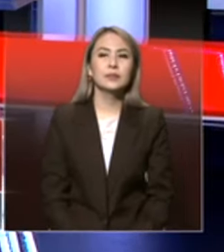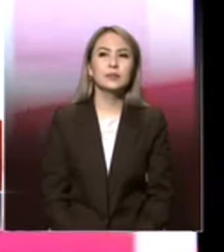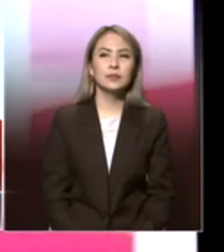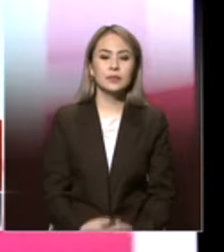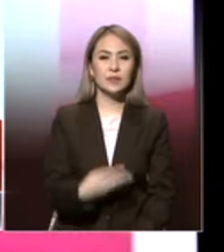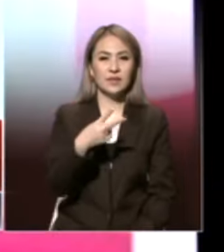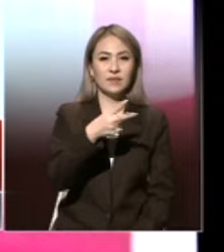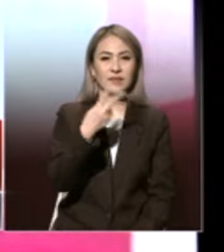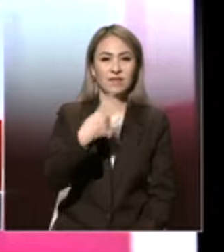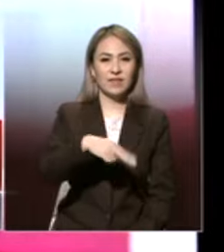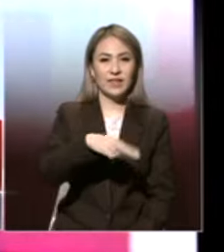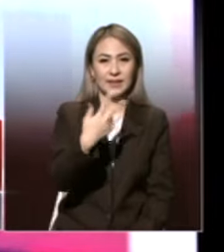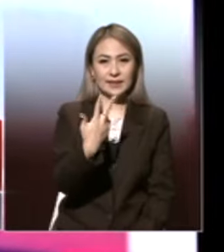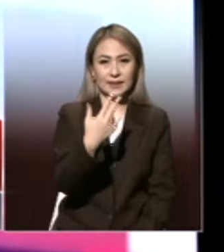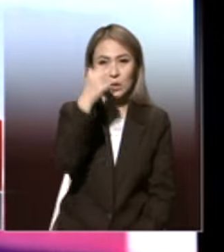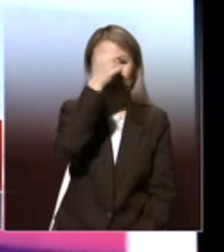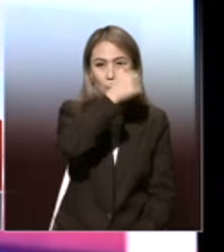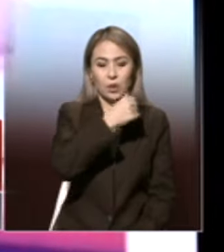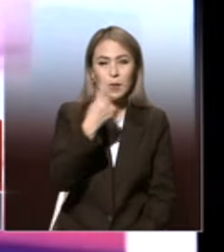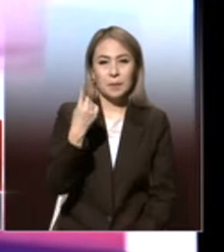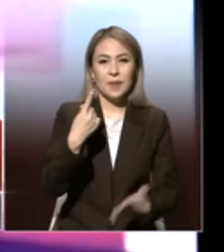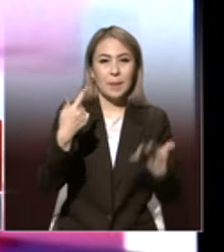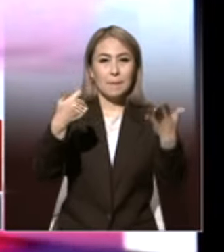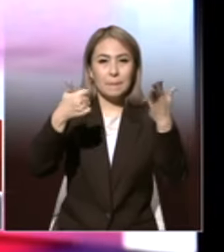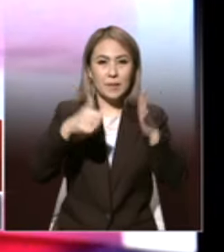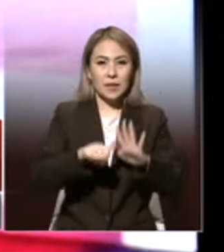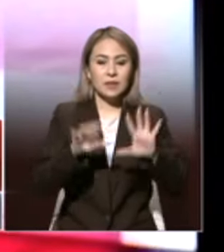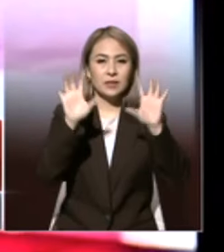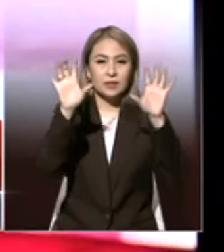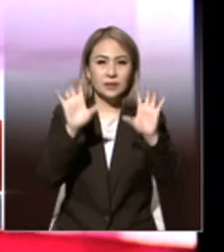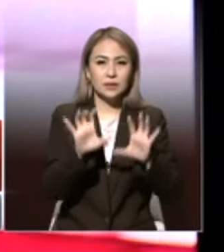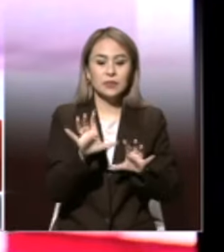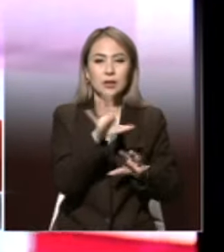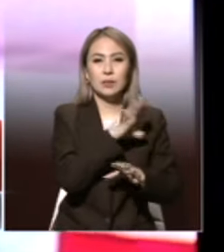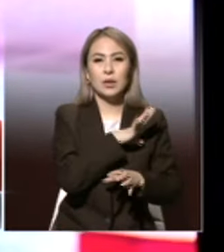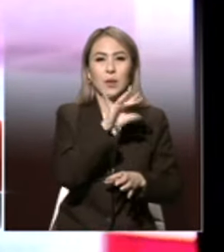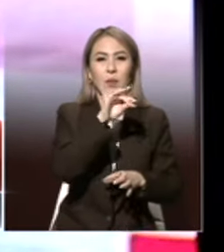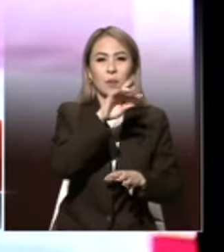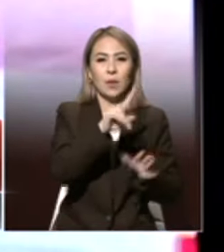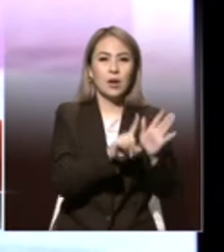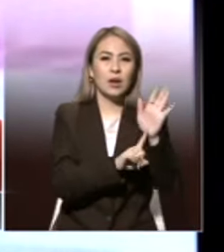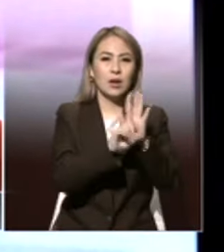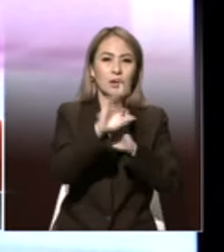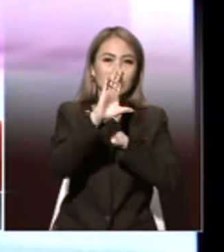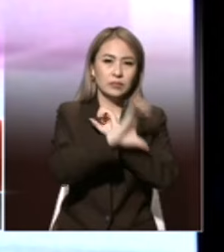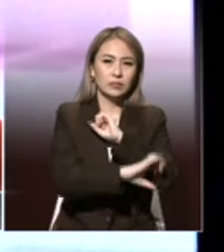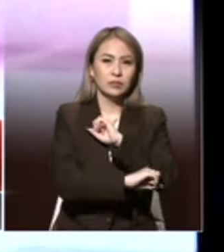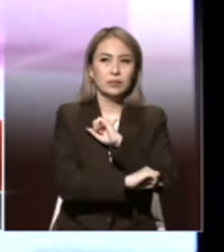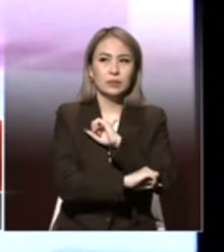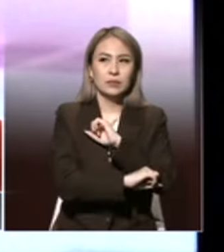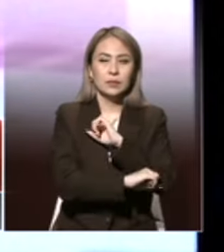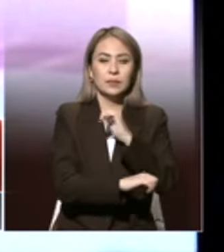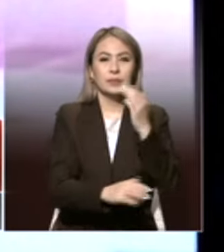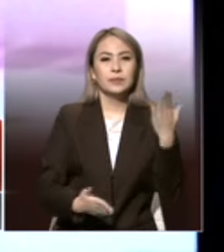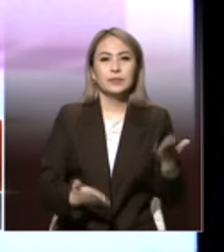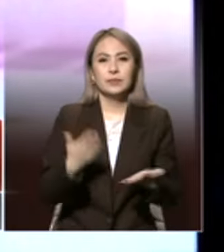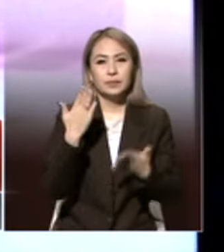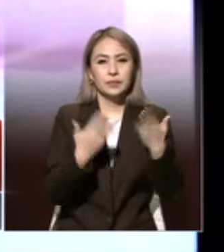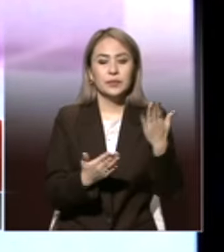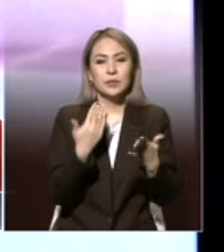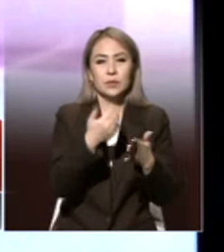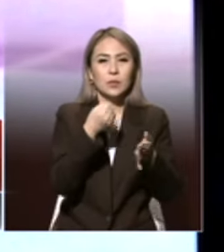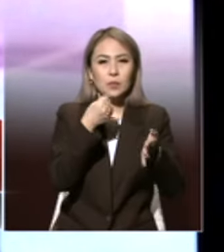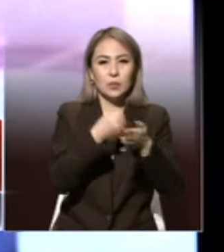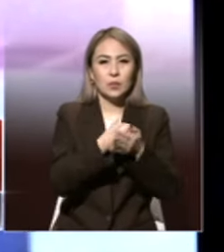2023 жылдың екінші жартысында, яғни заң күшіне енген бірінші шілдеден бастап, аяғына дейін, егер де біз оған